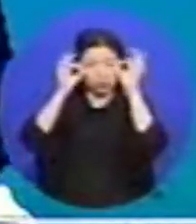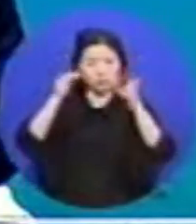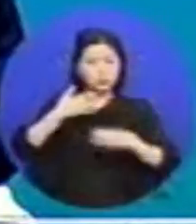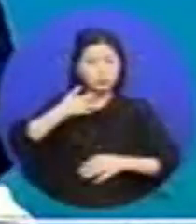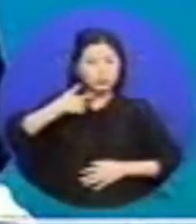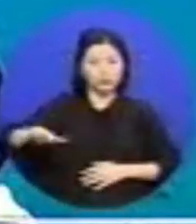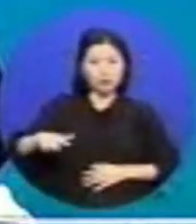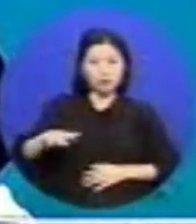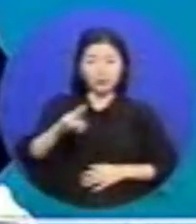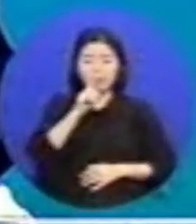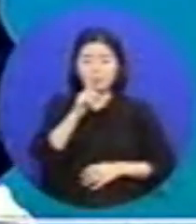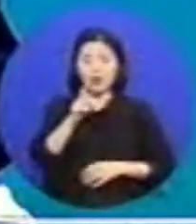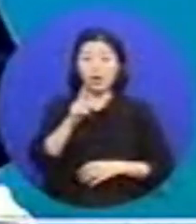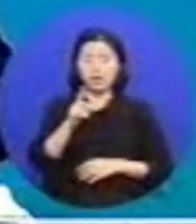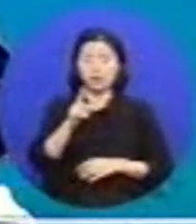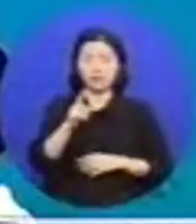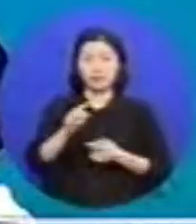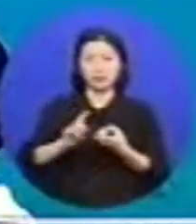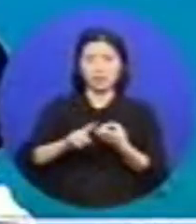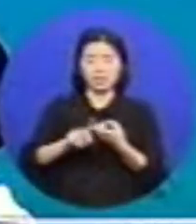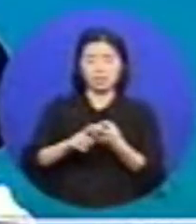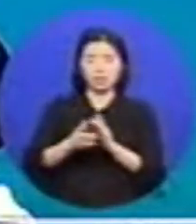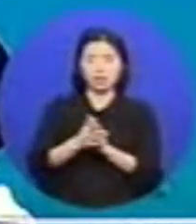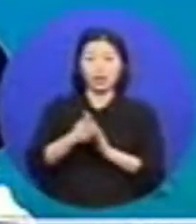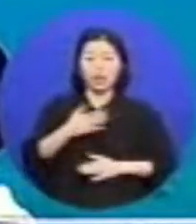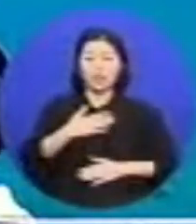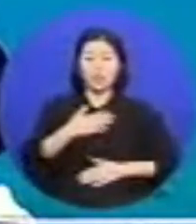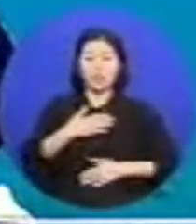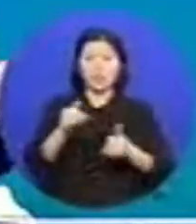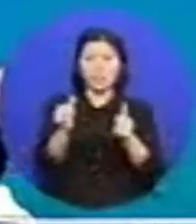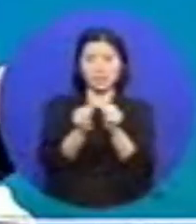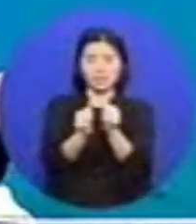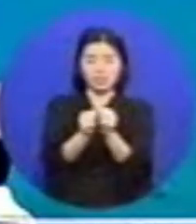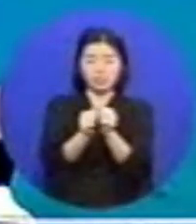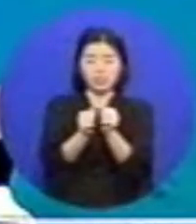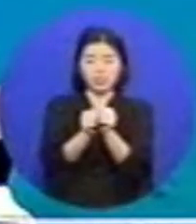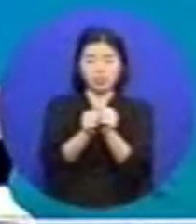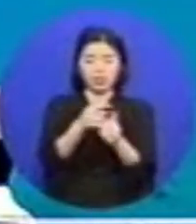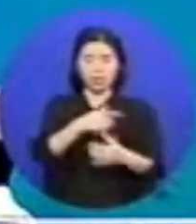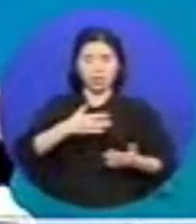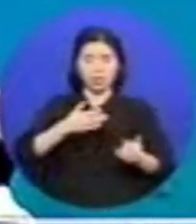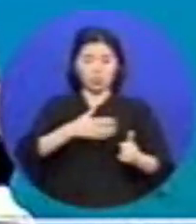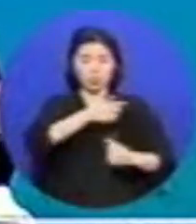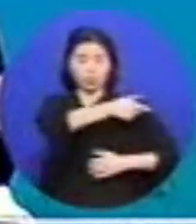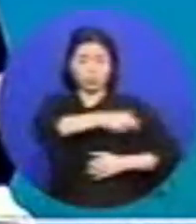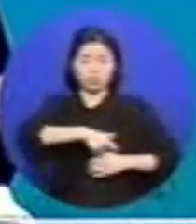딸의 말에 이 권사님이 뭐라고 말을 해줘야 될지